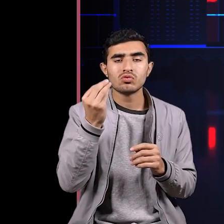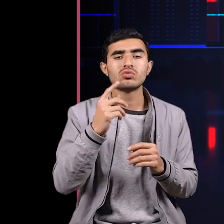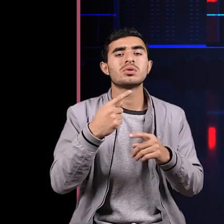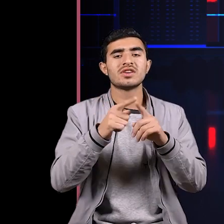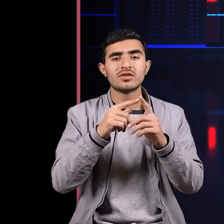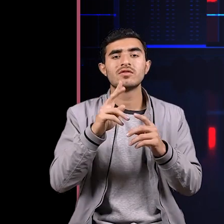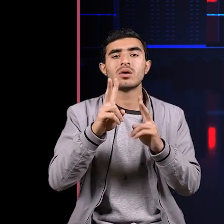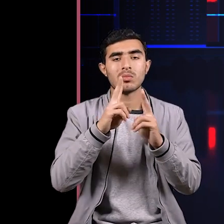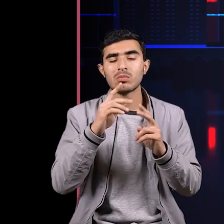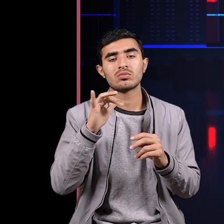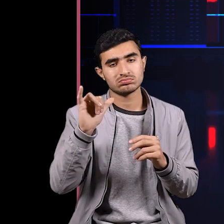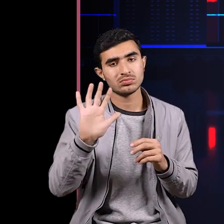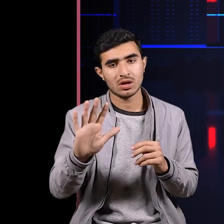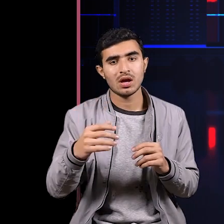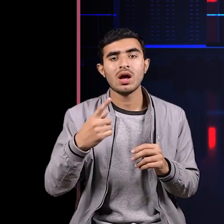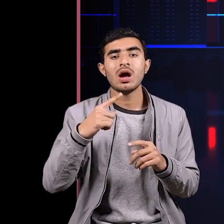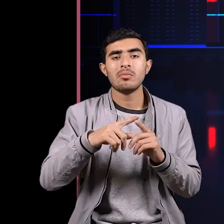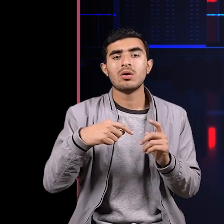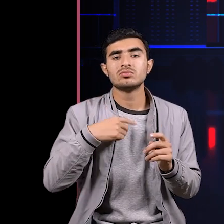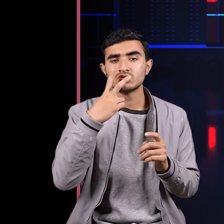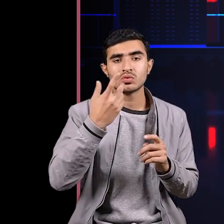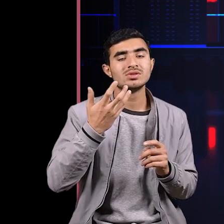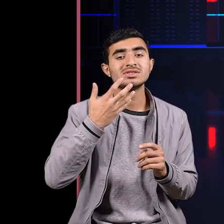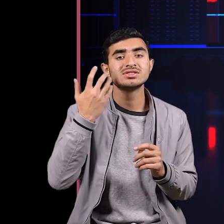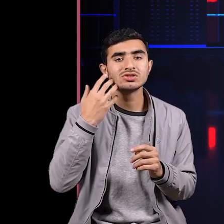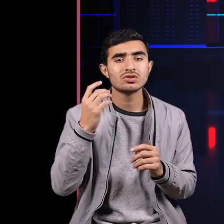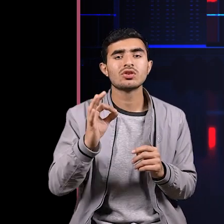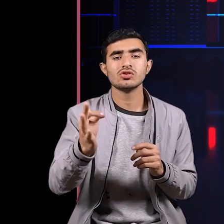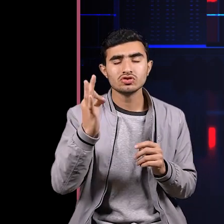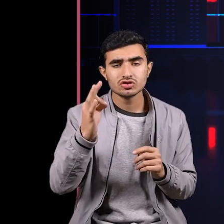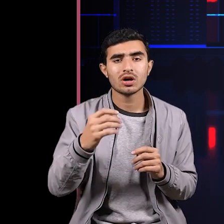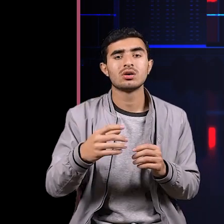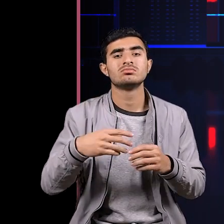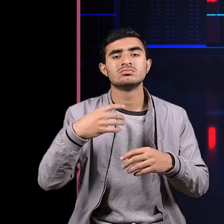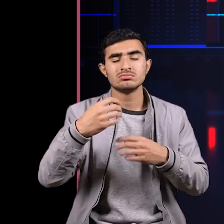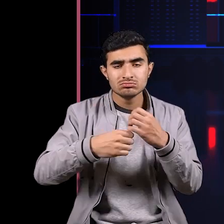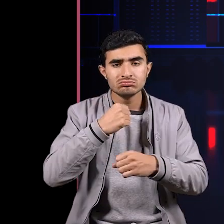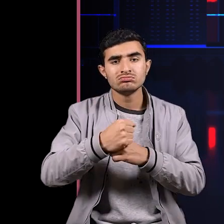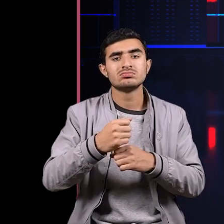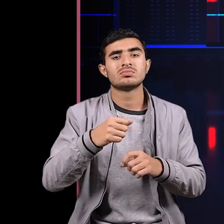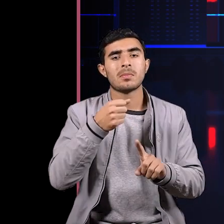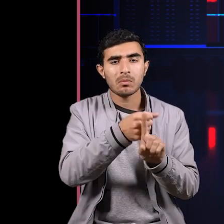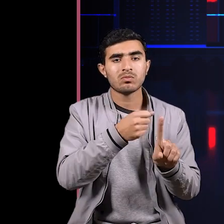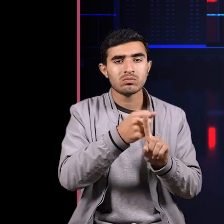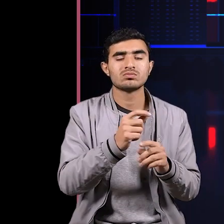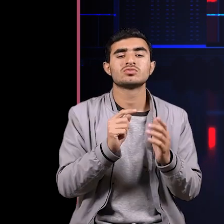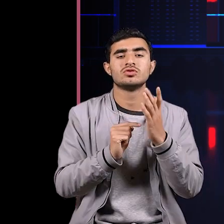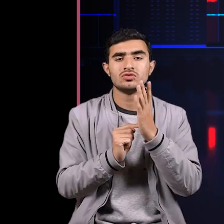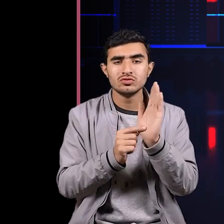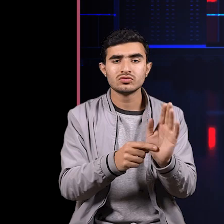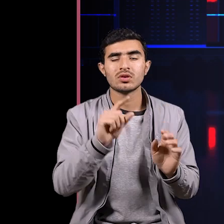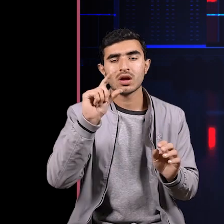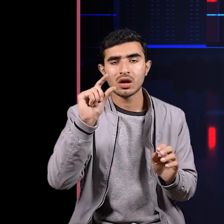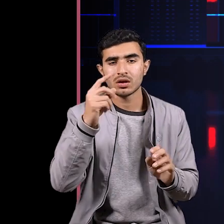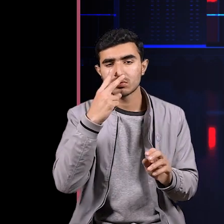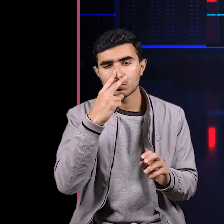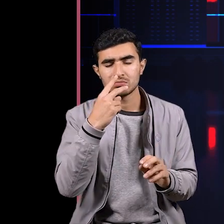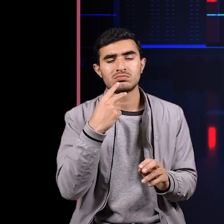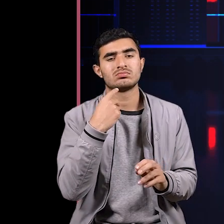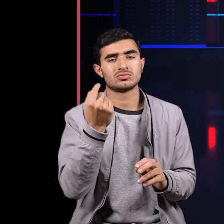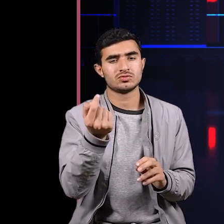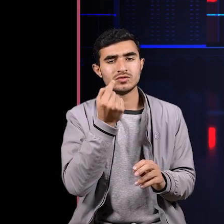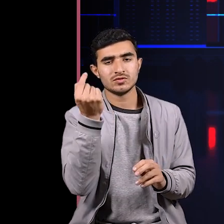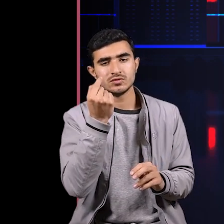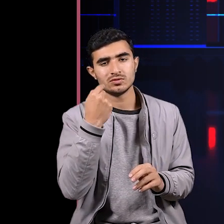करते हैं, उनको पढ़ना चाहते हैं, पसंद करते हैं। लेकिन उसमें जो स्पीकर थे, यानी जो बोलने वाले हजरात थे, उनमें हमारे लोगों